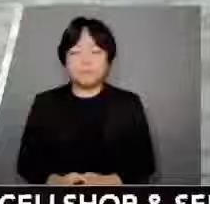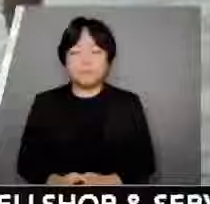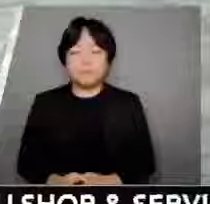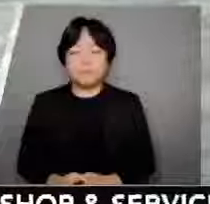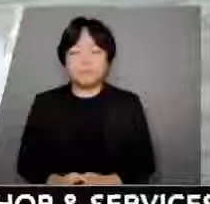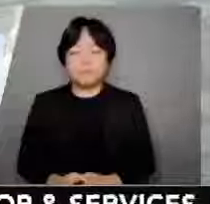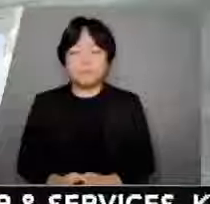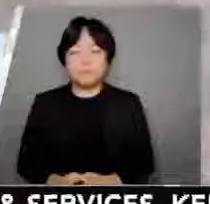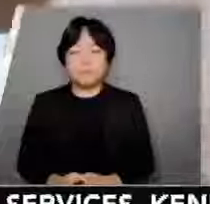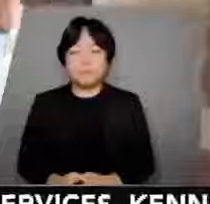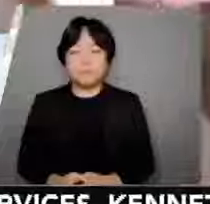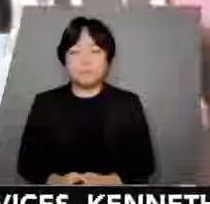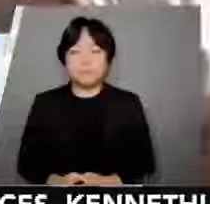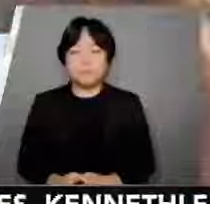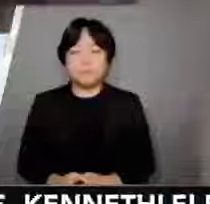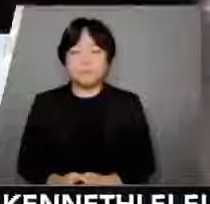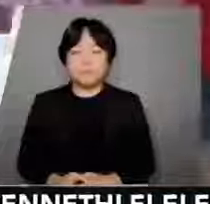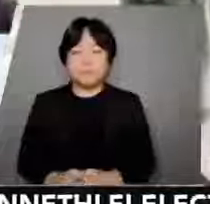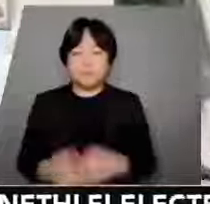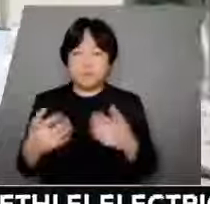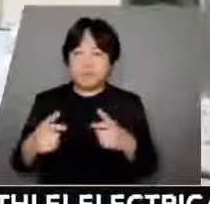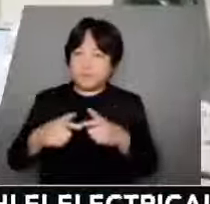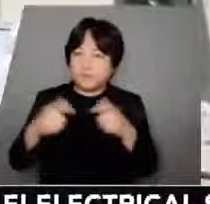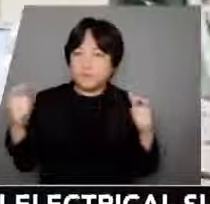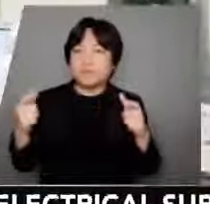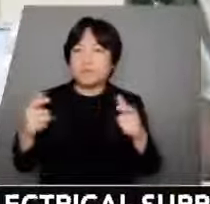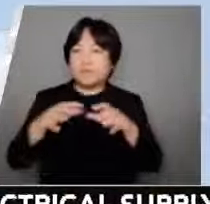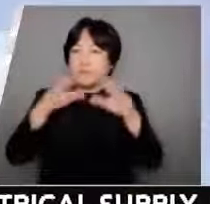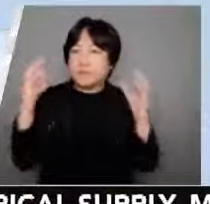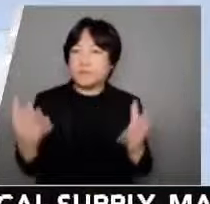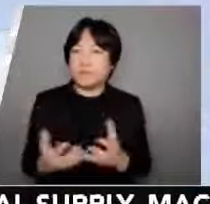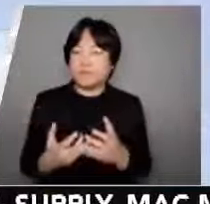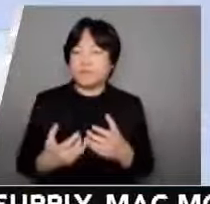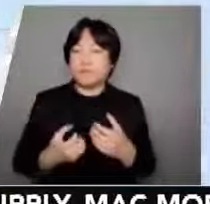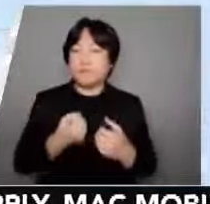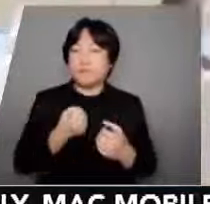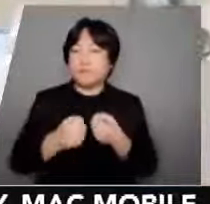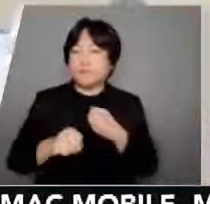Itinuturing na biggest sporting event sa mundo, ang Olympics.